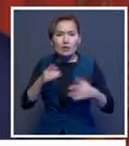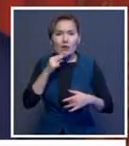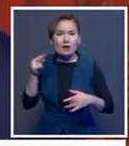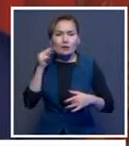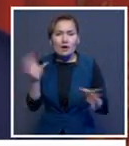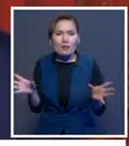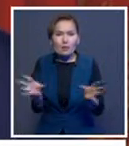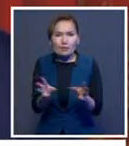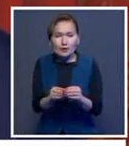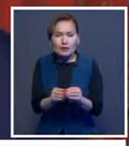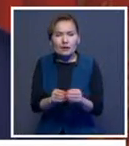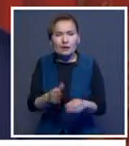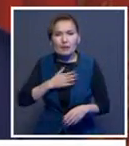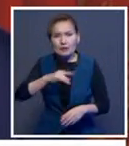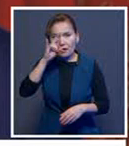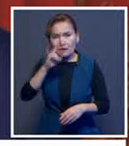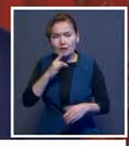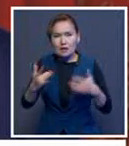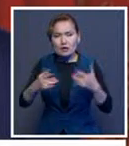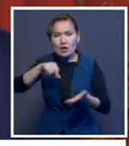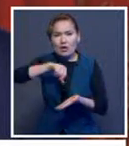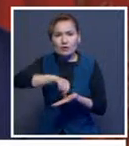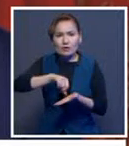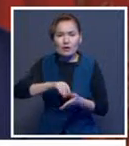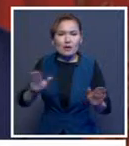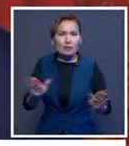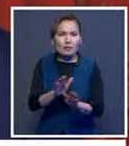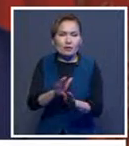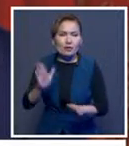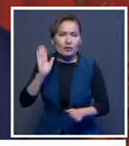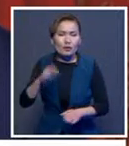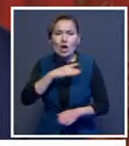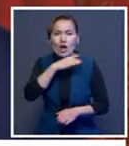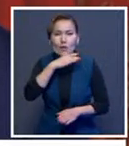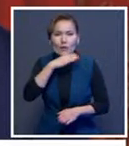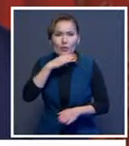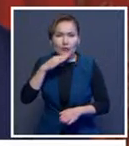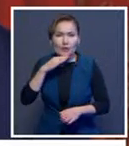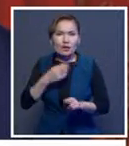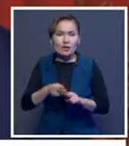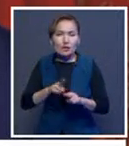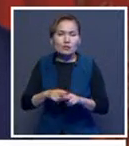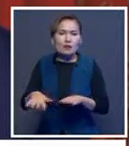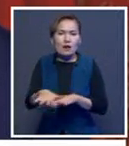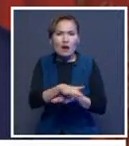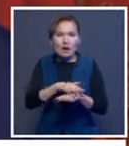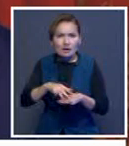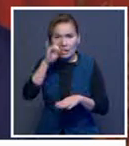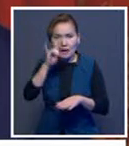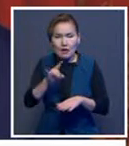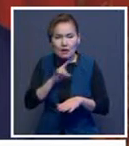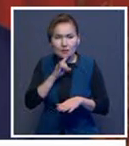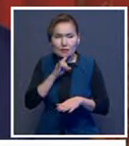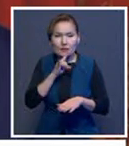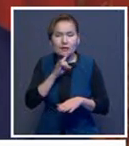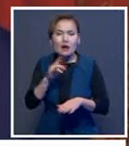бір сахналас болу бақытына ие болып жатырмын және де осы орайды пайдаланып көптеген өзімнің тыңдармандарыма, құрметті